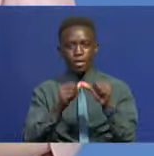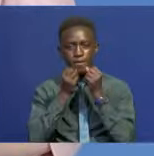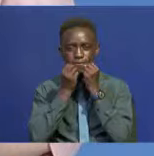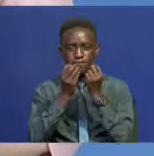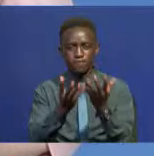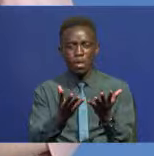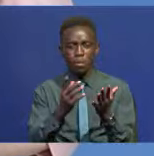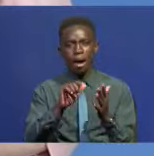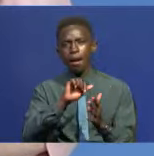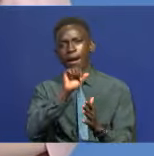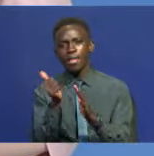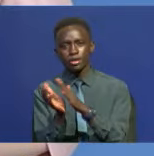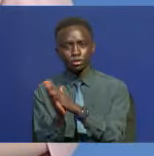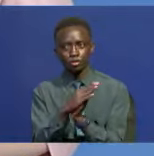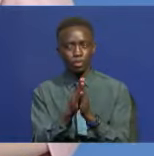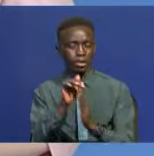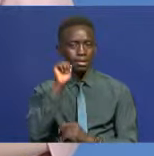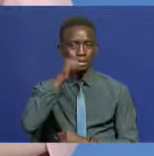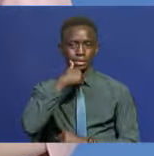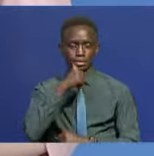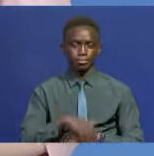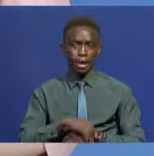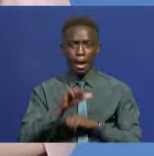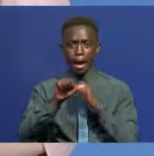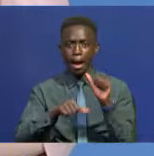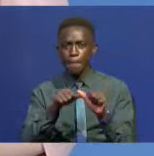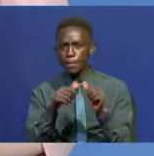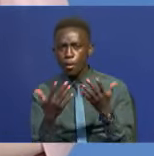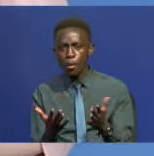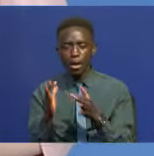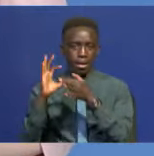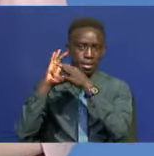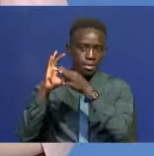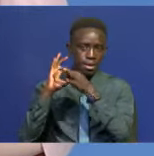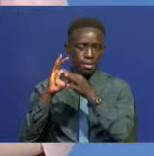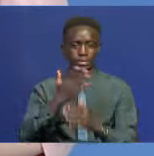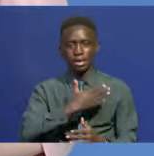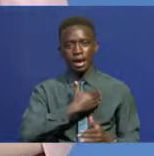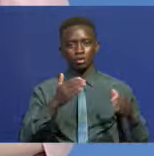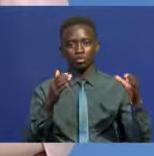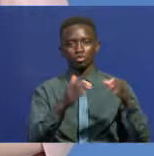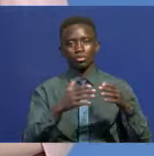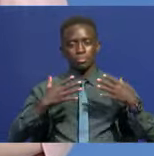kukuletea mambo mengine yanayovutia kuhusu utamaduni na jamii